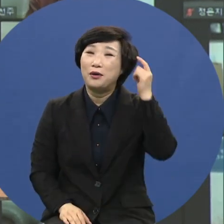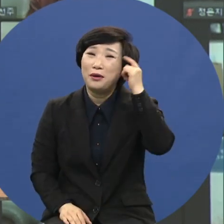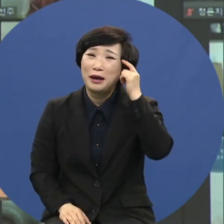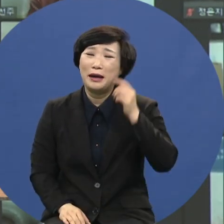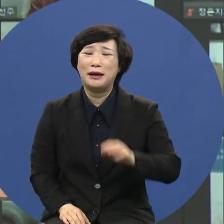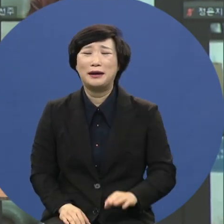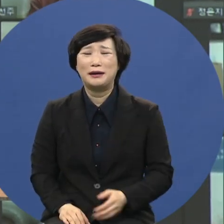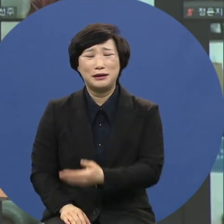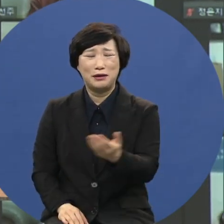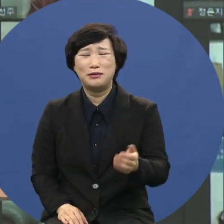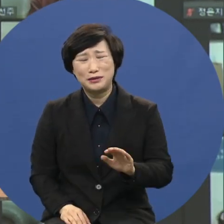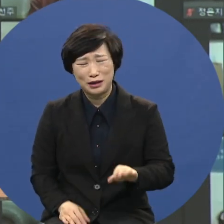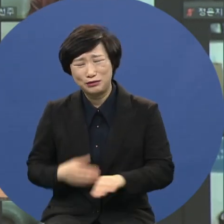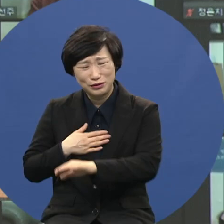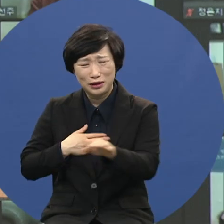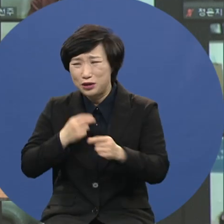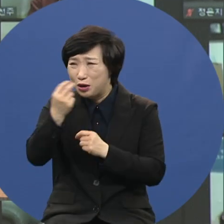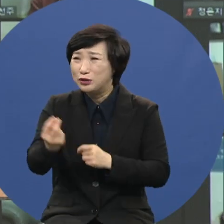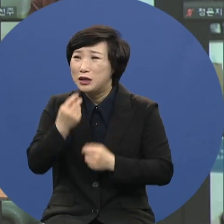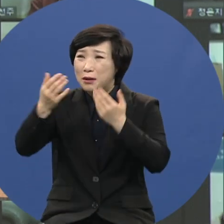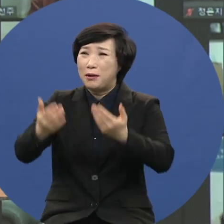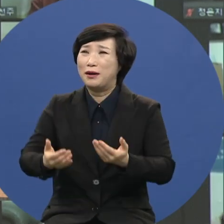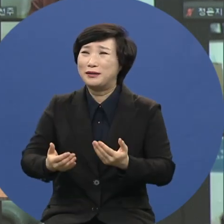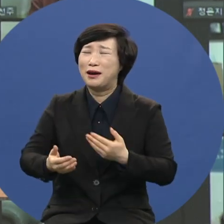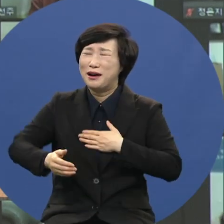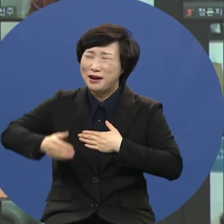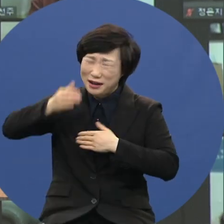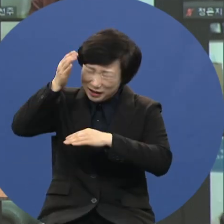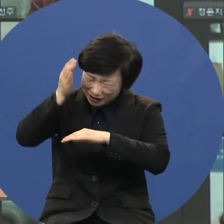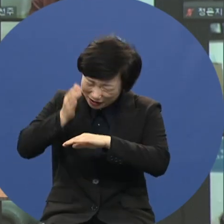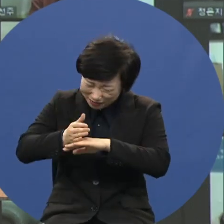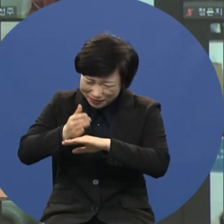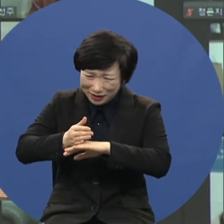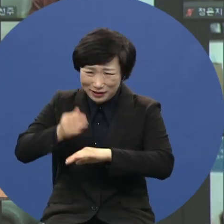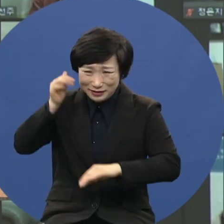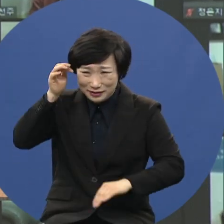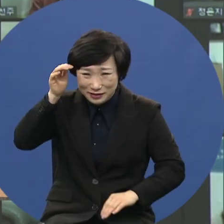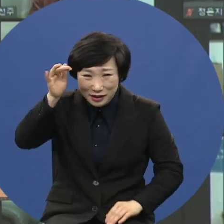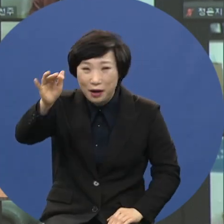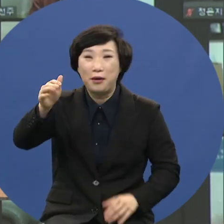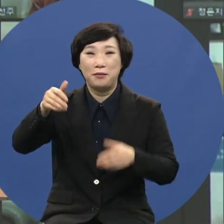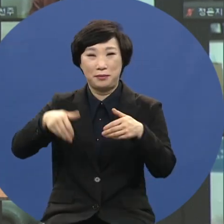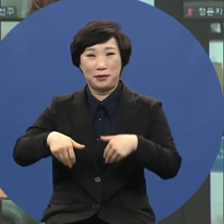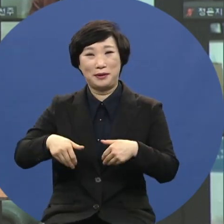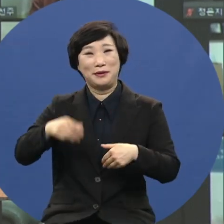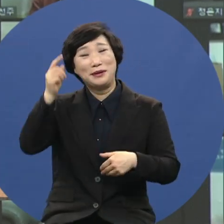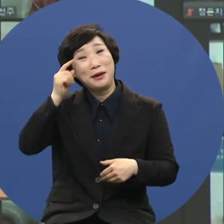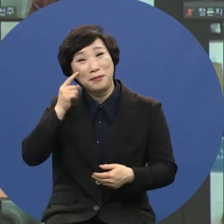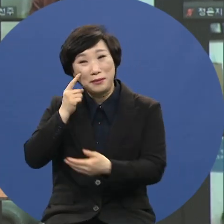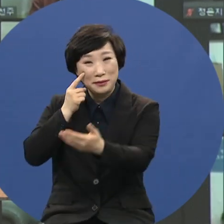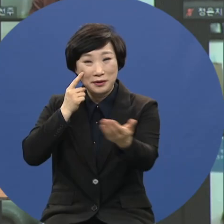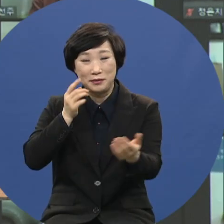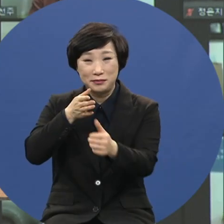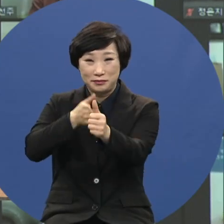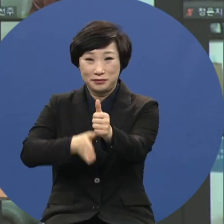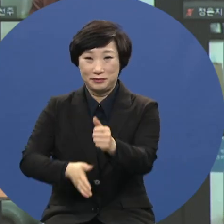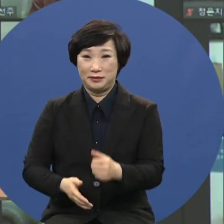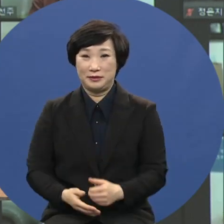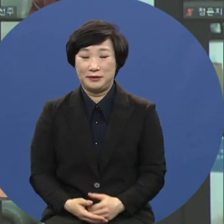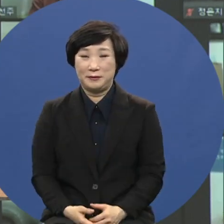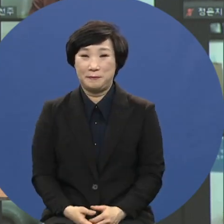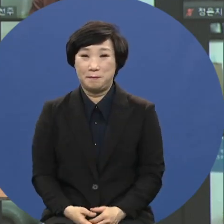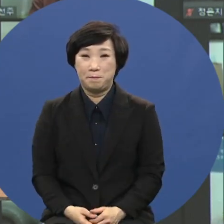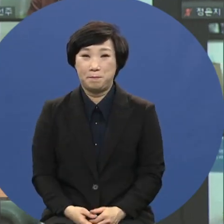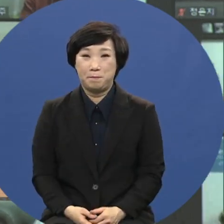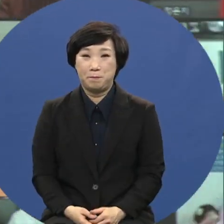얼마나 감사하며 얼마나 사모해야 되겠는가. 응? 생각 한번 해봐라.